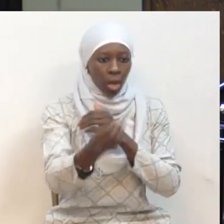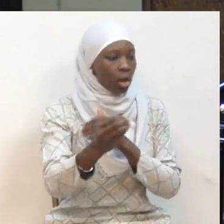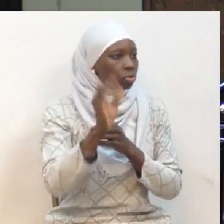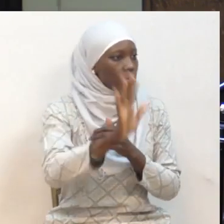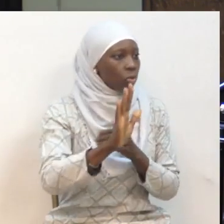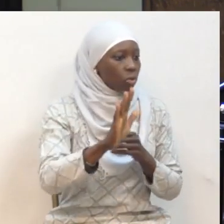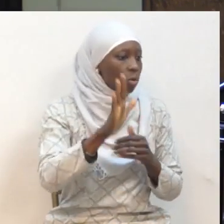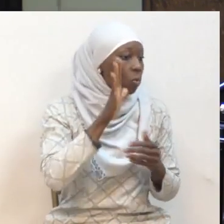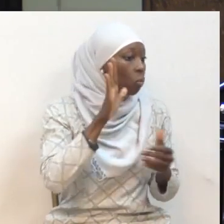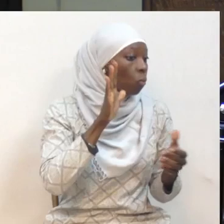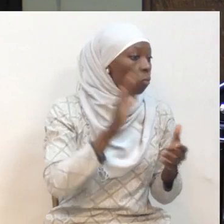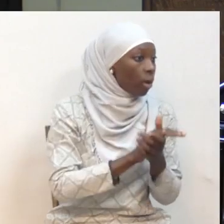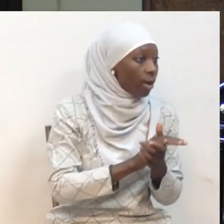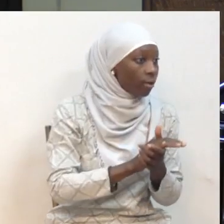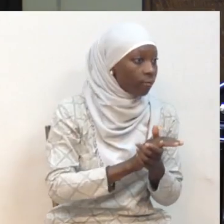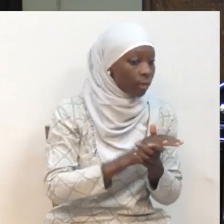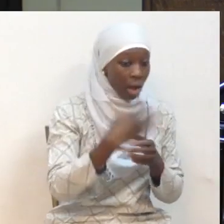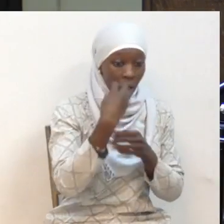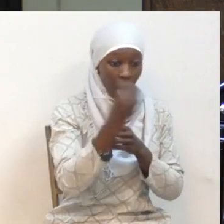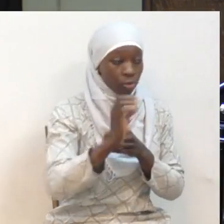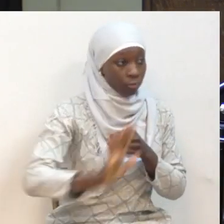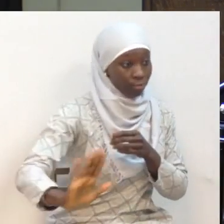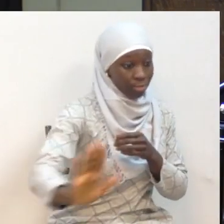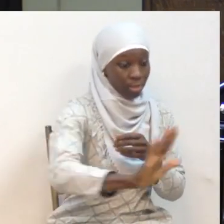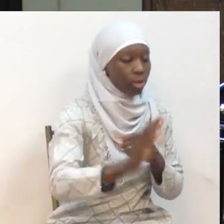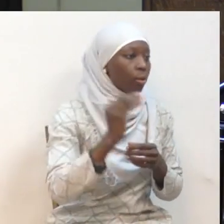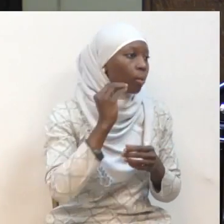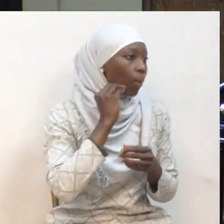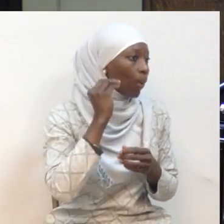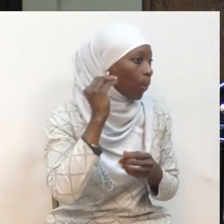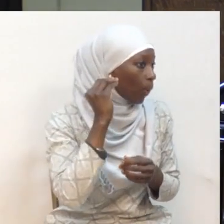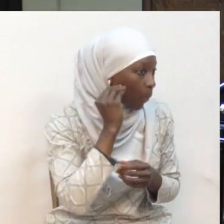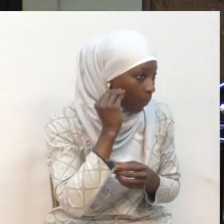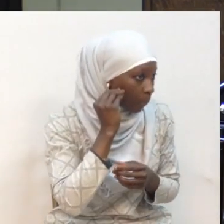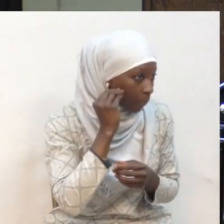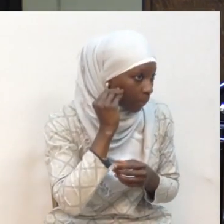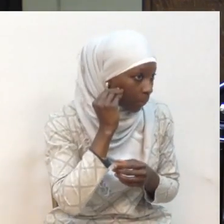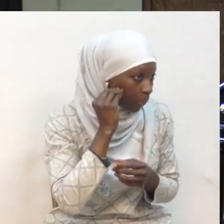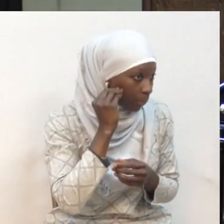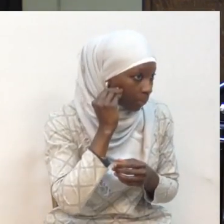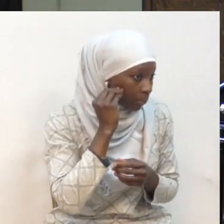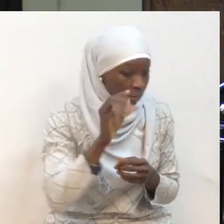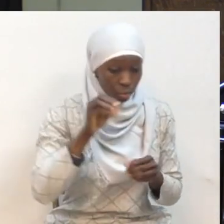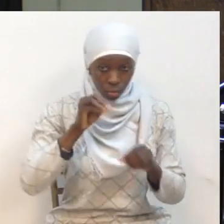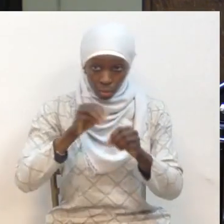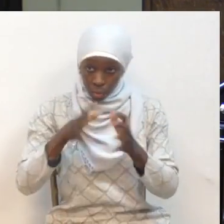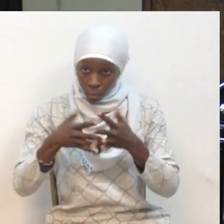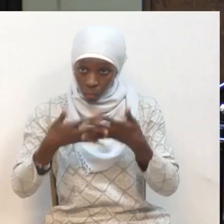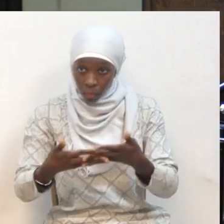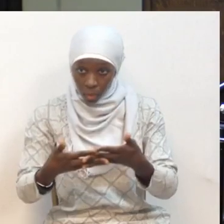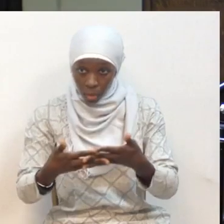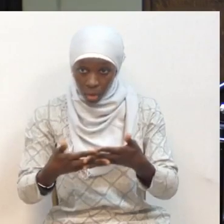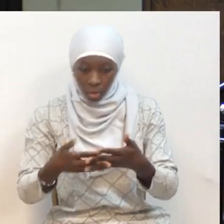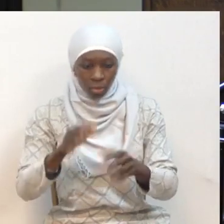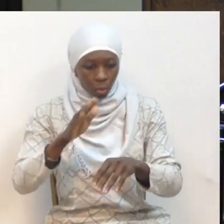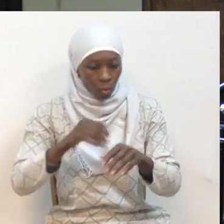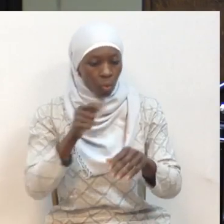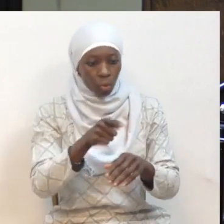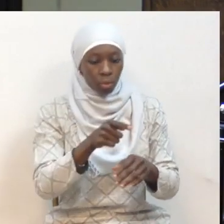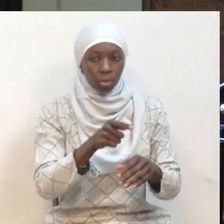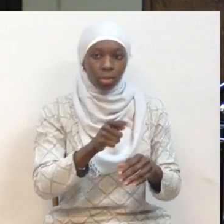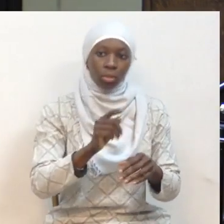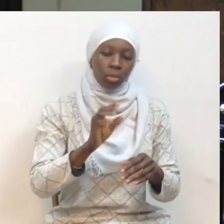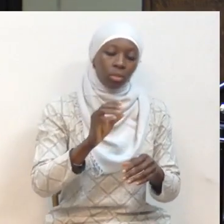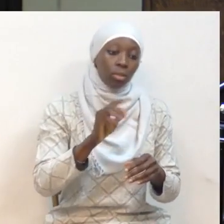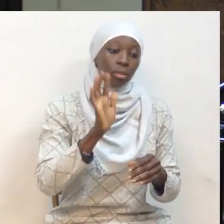the woman's home. من بيوتهن ولا يخرجن, nor should they get out of